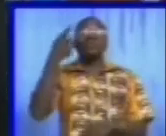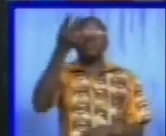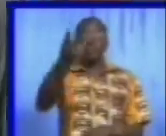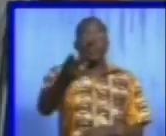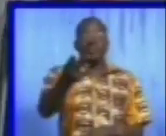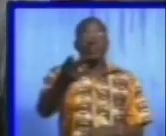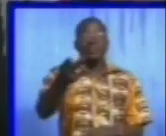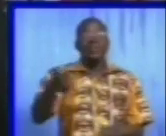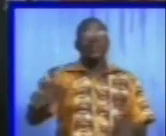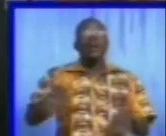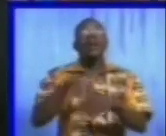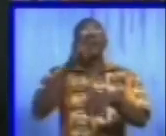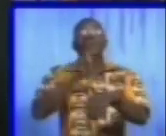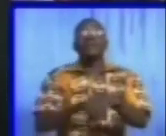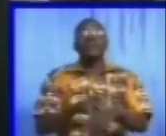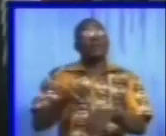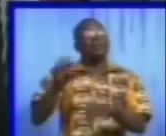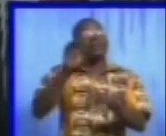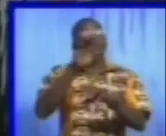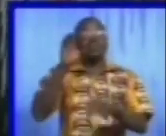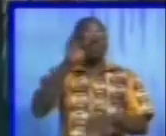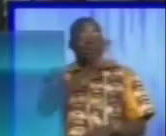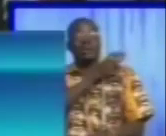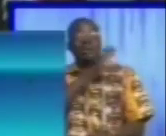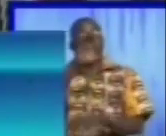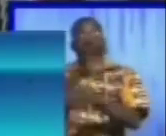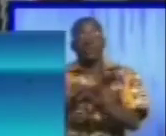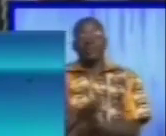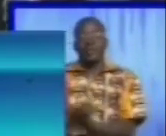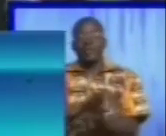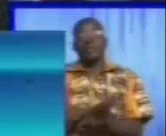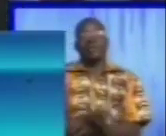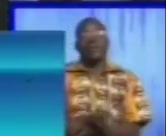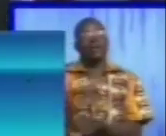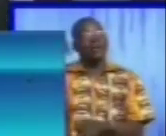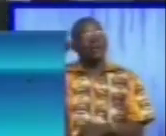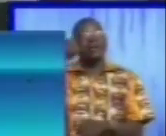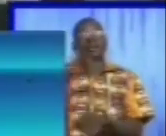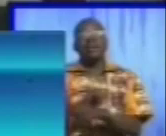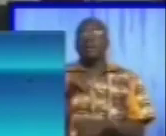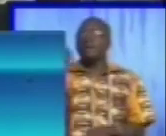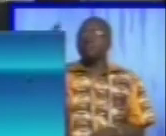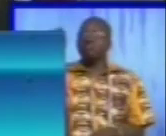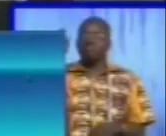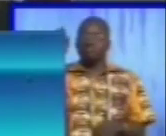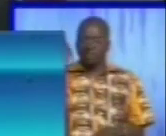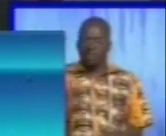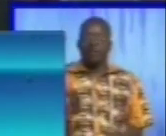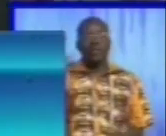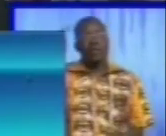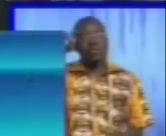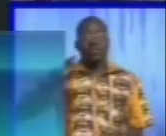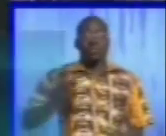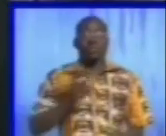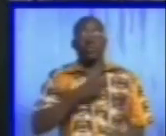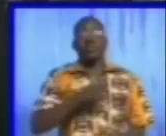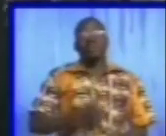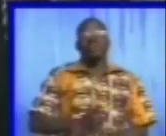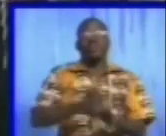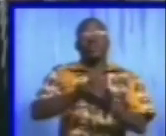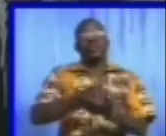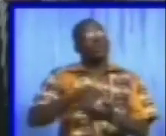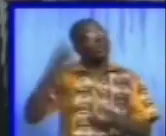En tant que chef coutumier traditionnel, c'est d'abord un devoir pour nous de soutenir et